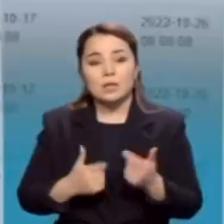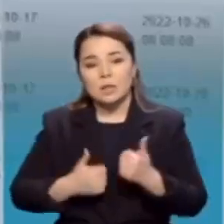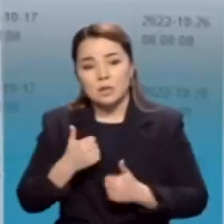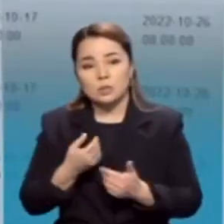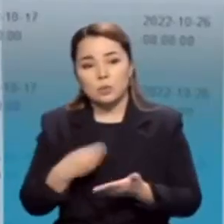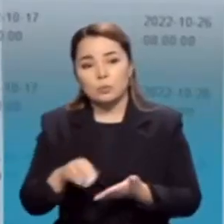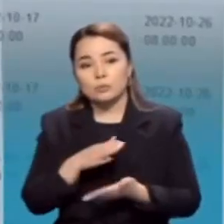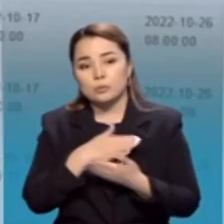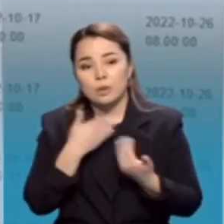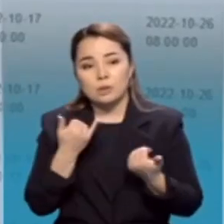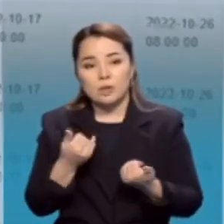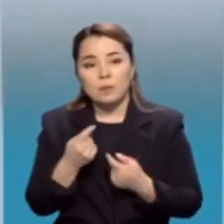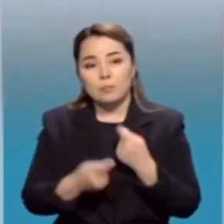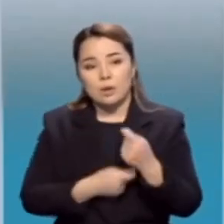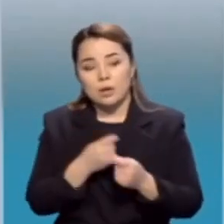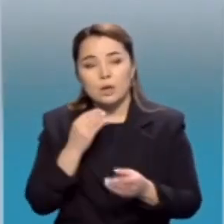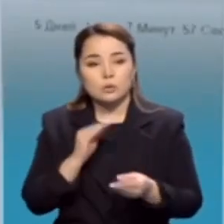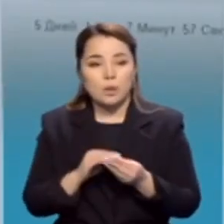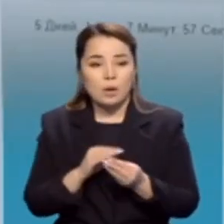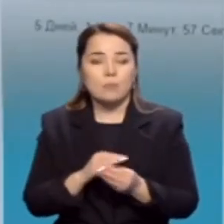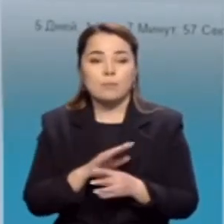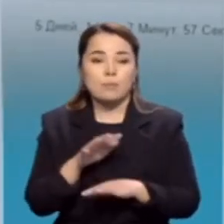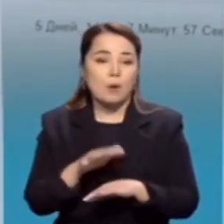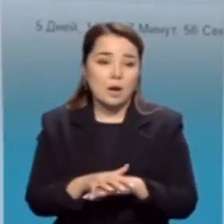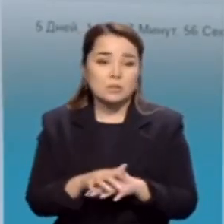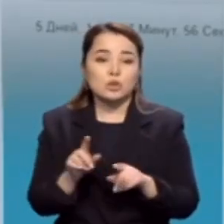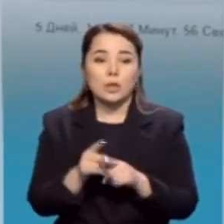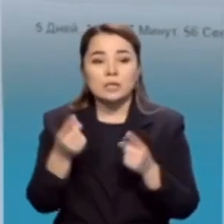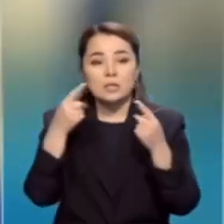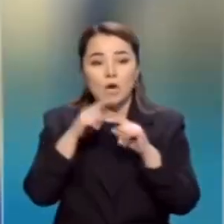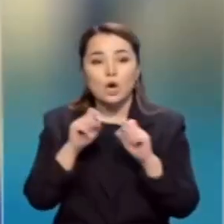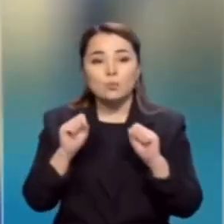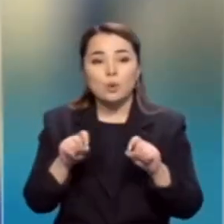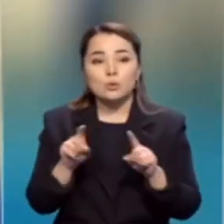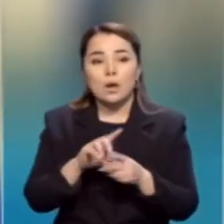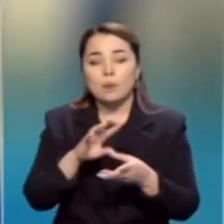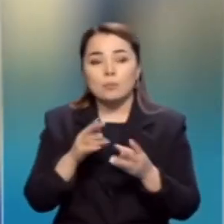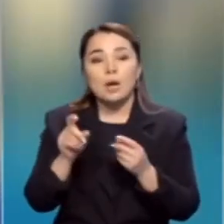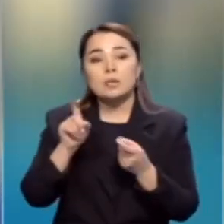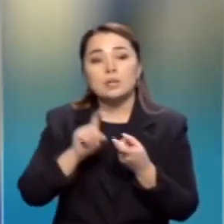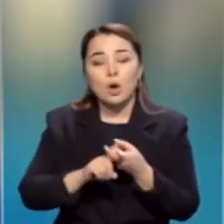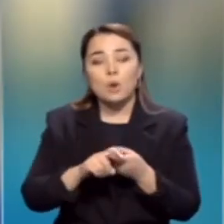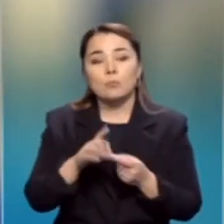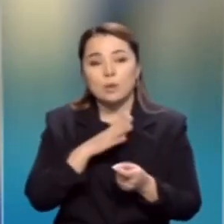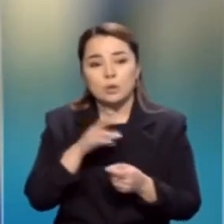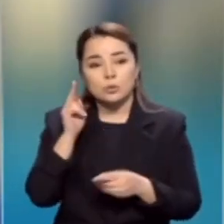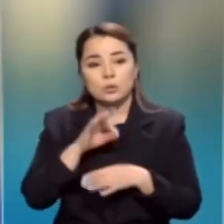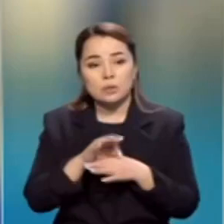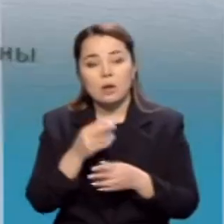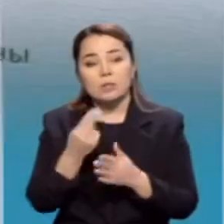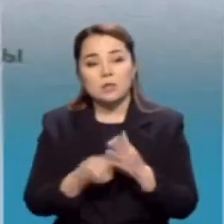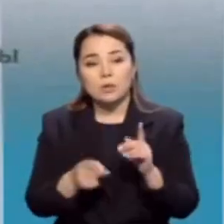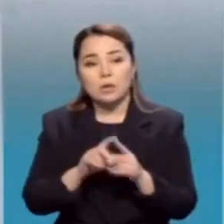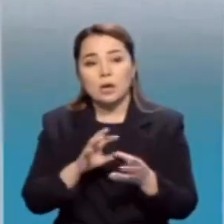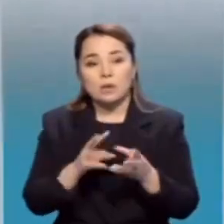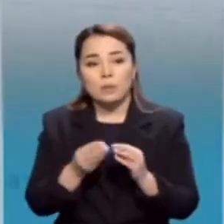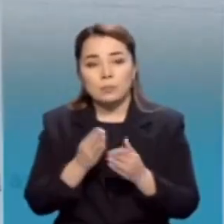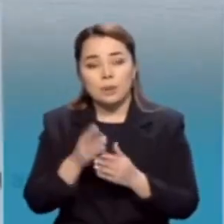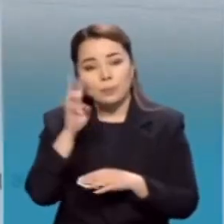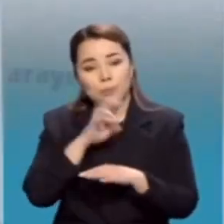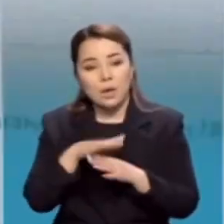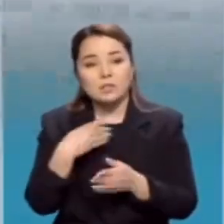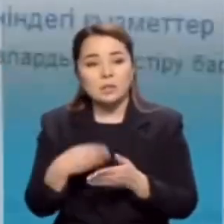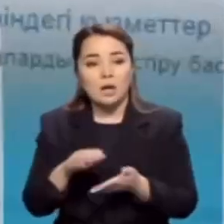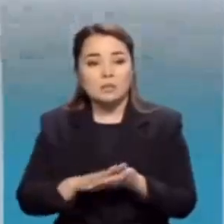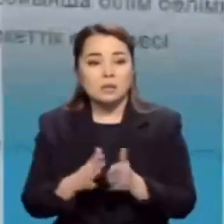өйткені қаржылық тұрақтылық, материалдық база, қызметкер саны, техникалық мүмкіндіктер бойынша олардан оқ бойы озып тұрған алпауыттар бар. Мемлекеттік сатып